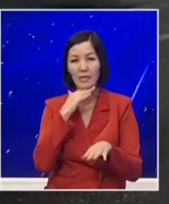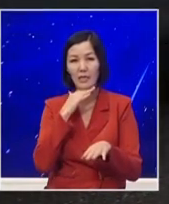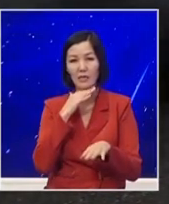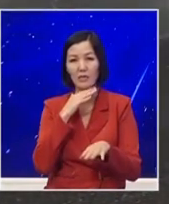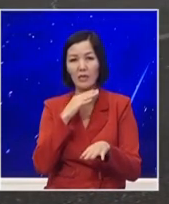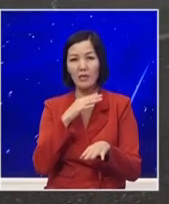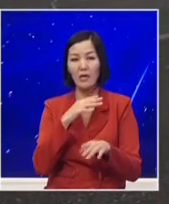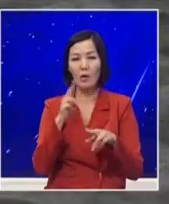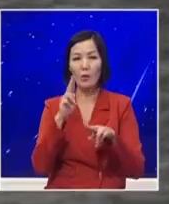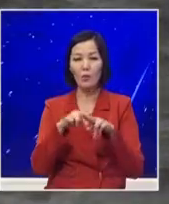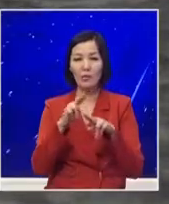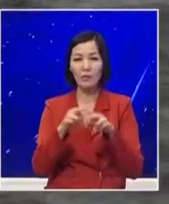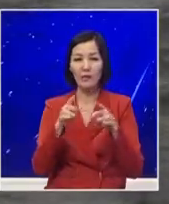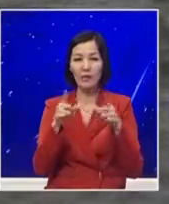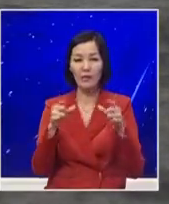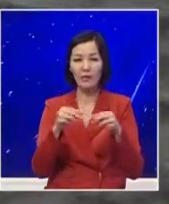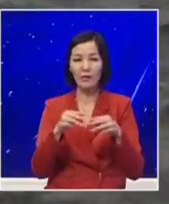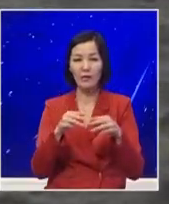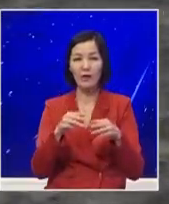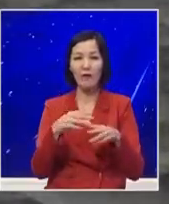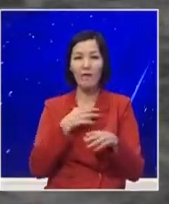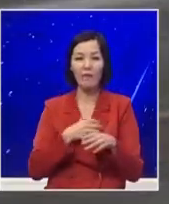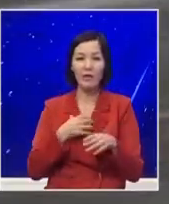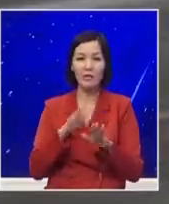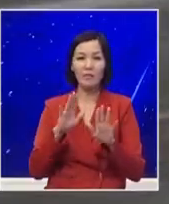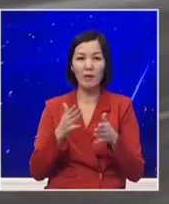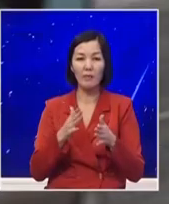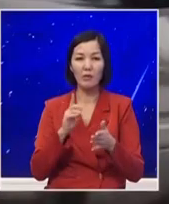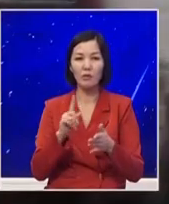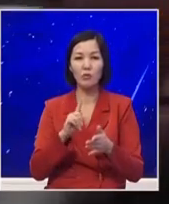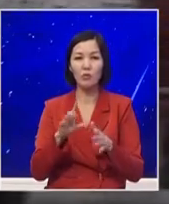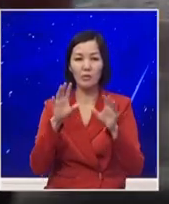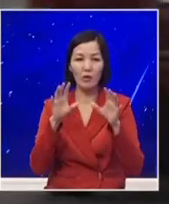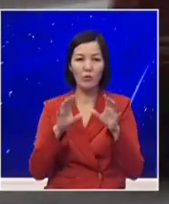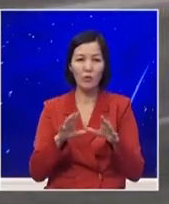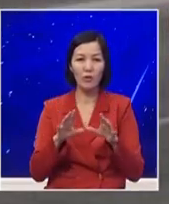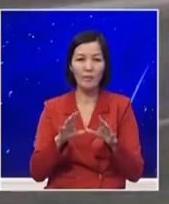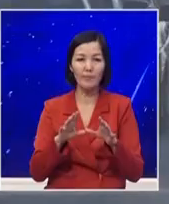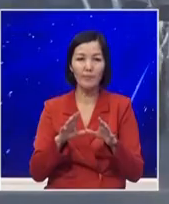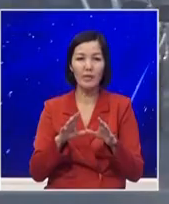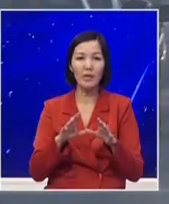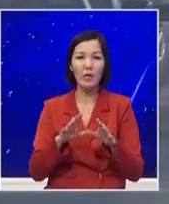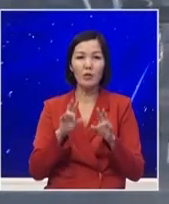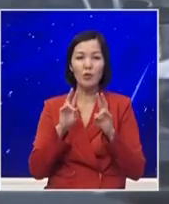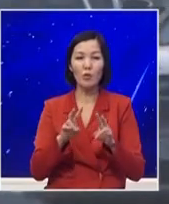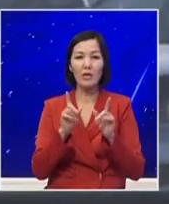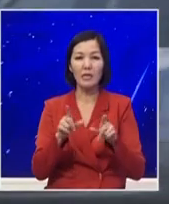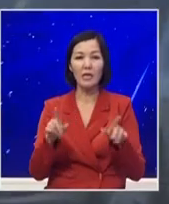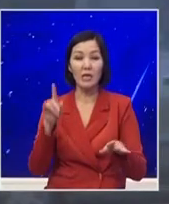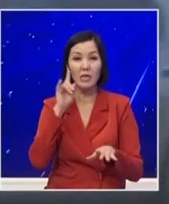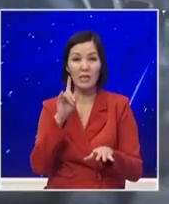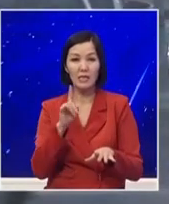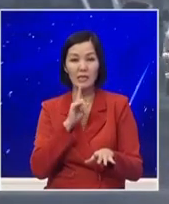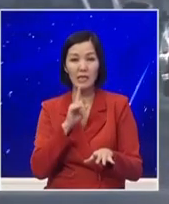себе лишь удостоверение личности. Важным моментом является то, что нормы закона распространяются только на граждан